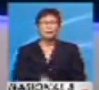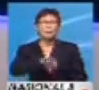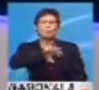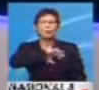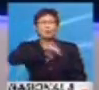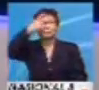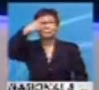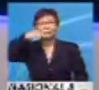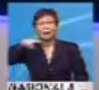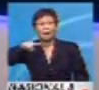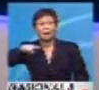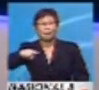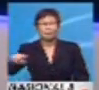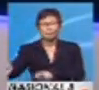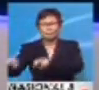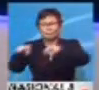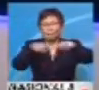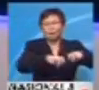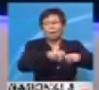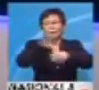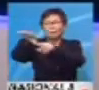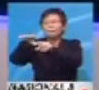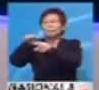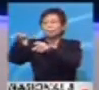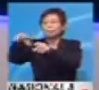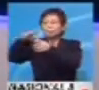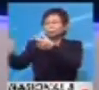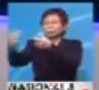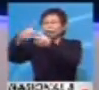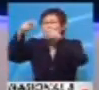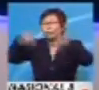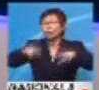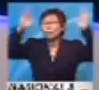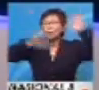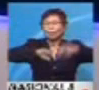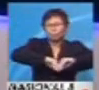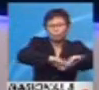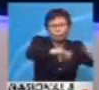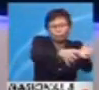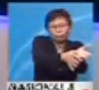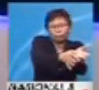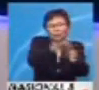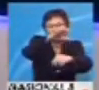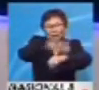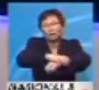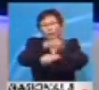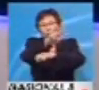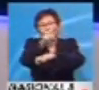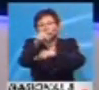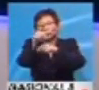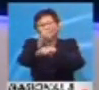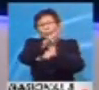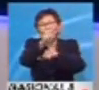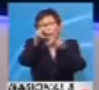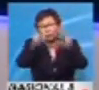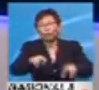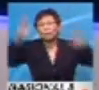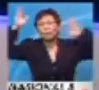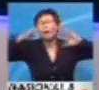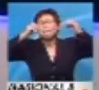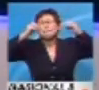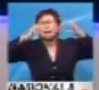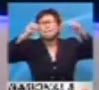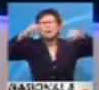polisi Thailand membongkar pembibitan rakyat Malaysia dalam satu sindikat pengedaran darah dengan penangkapan 21 rakyat Malaysia yang sebagian